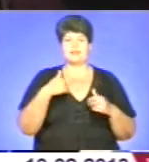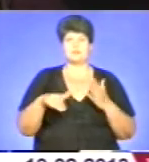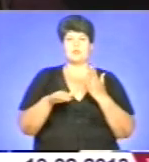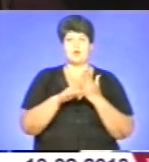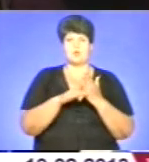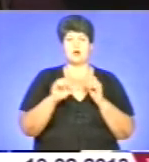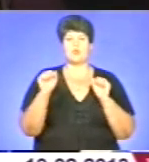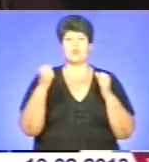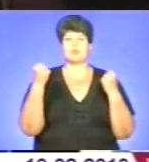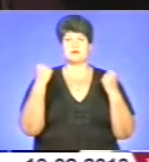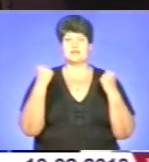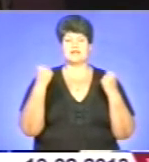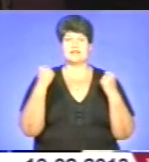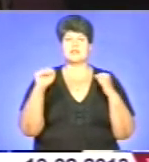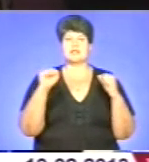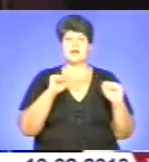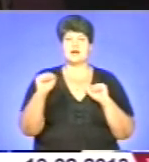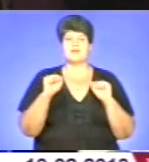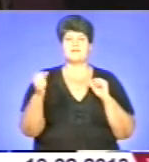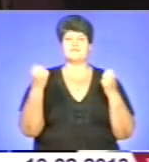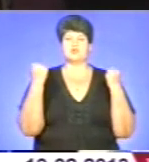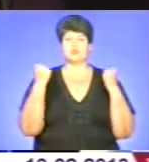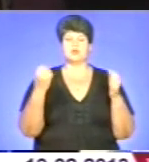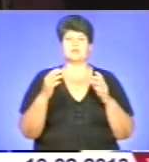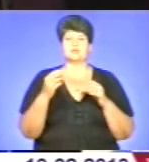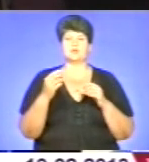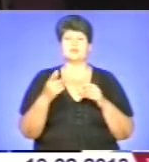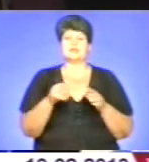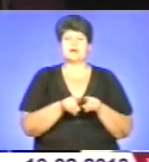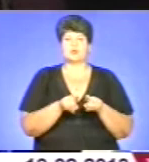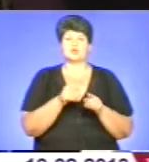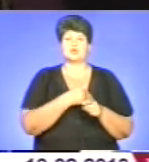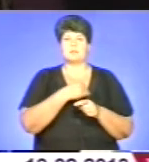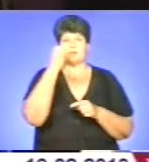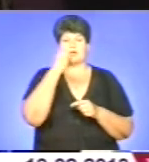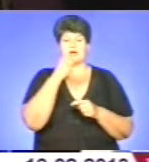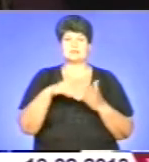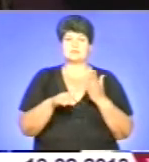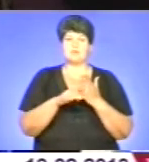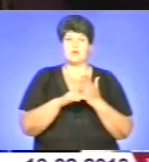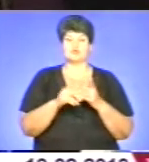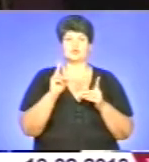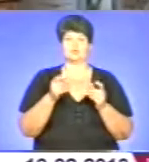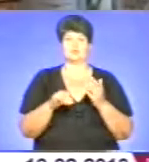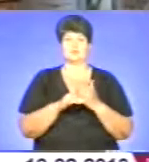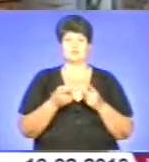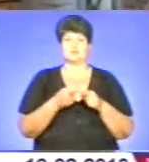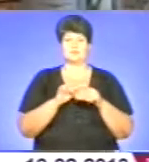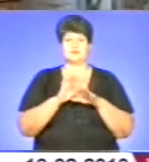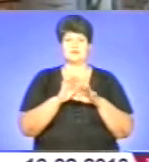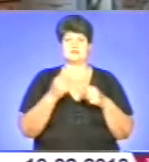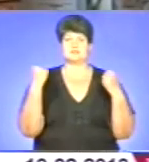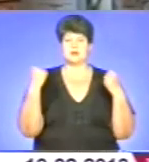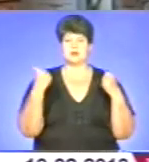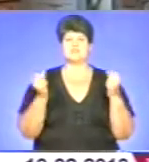управління культури спорту Обласної Державної адміністрації Ми би також хотіли подякувати усім спонсорам які долучилися до проведення даних змагань вже цього року